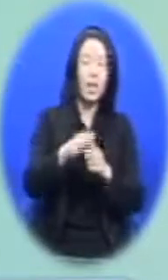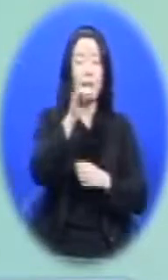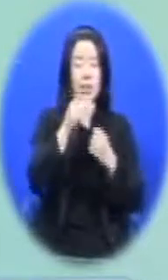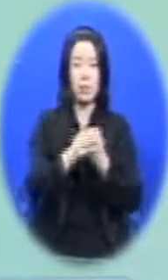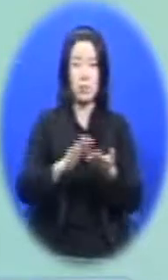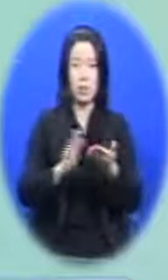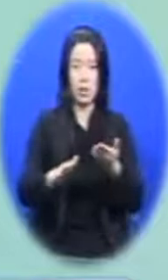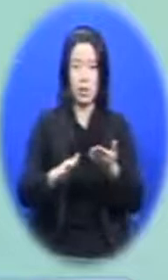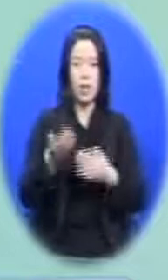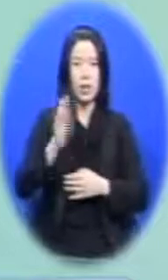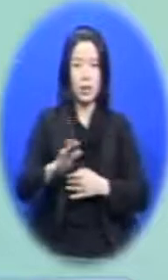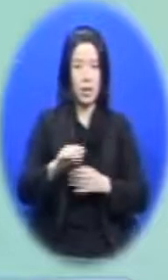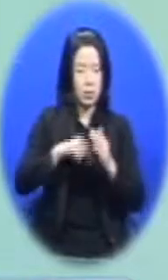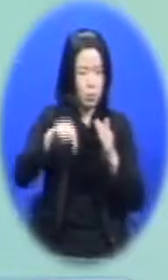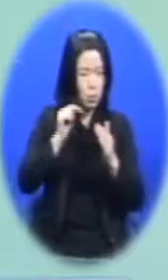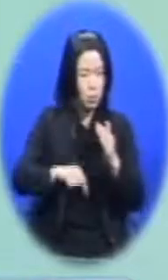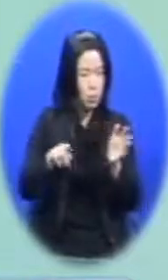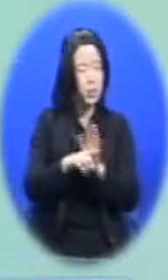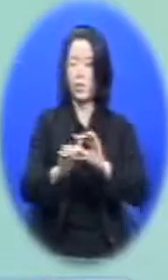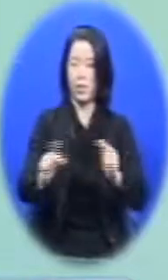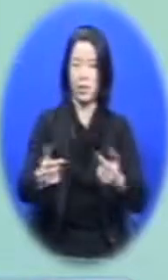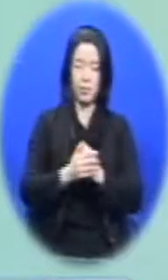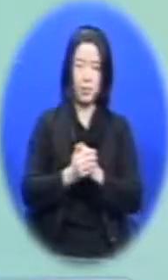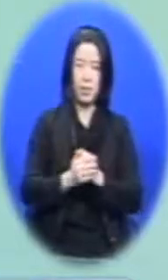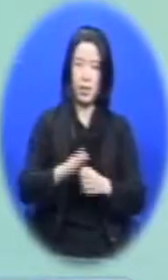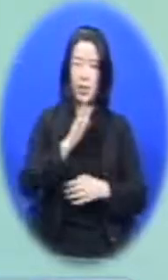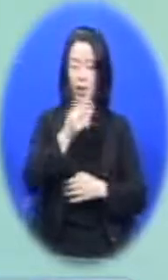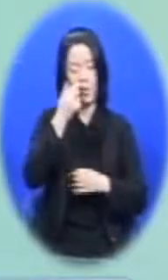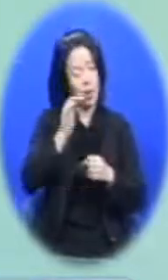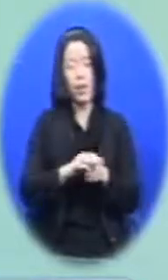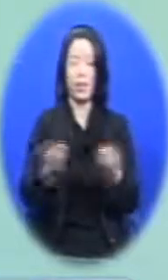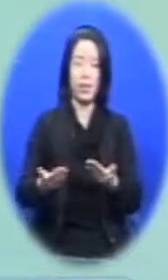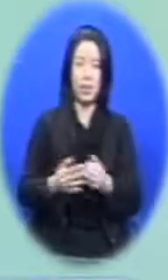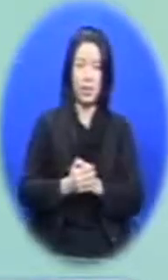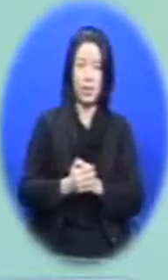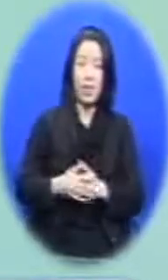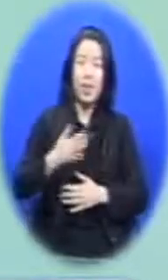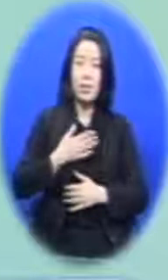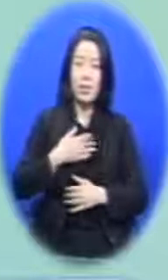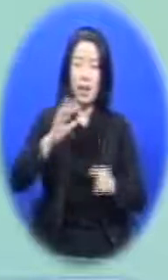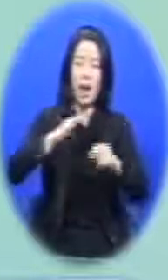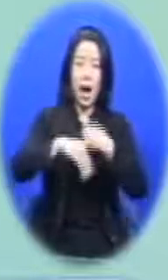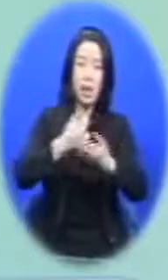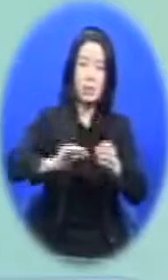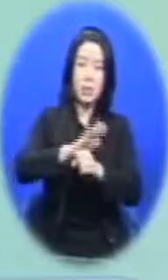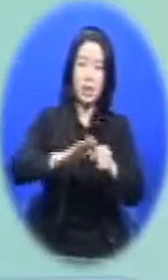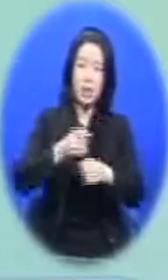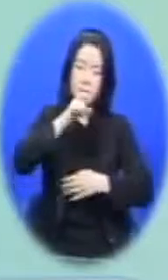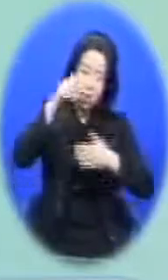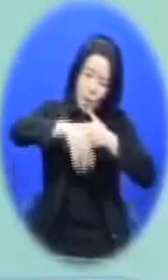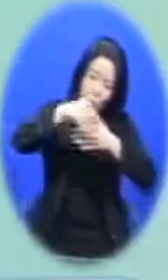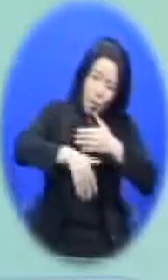그런데 은근히 안 믿어요. 참 기가 막힙니다. 나는 하나님의 사랑, 폭포수 같은